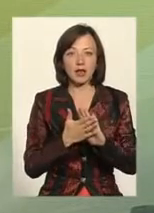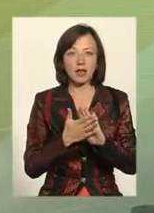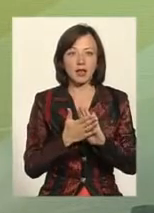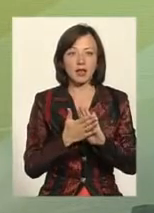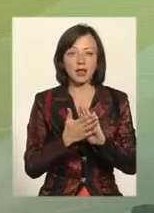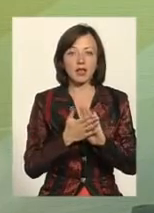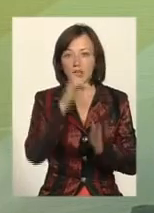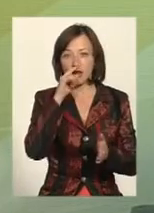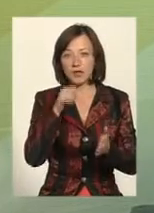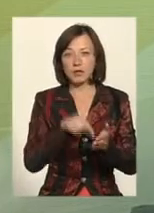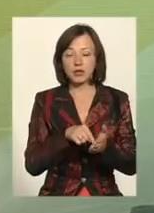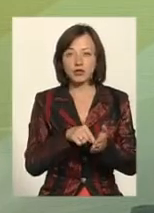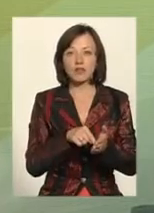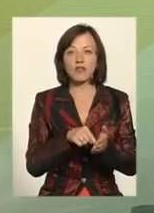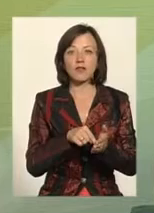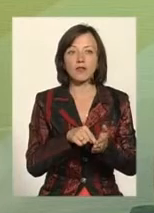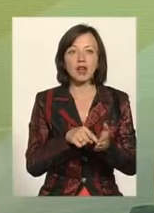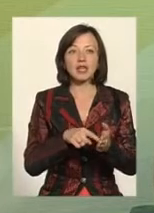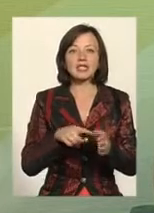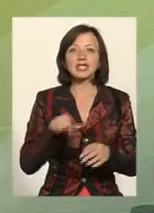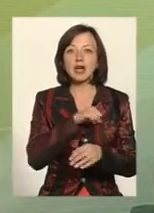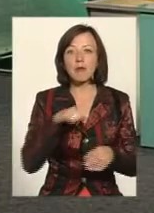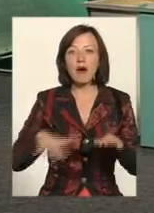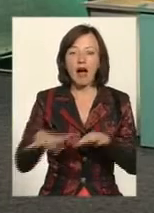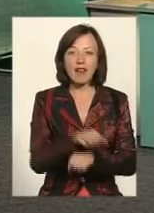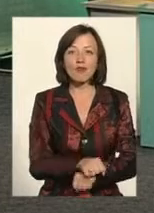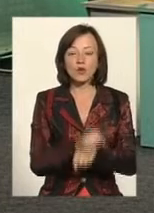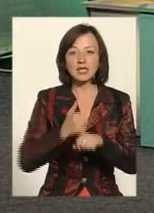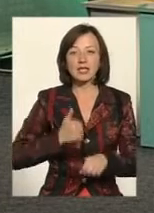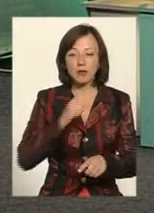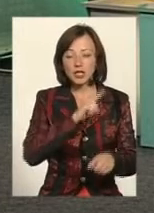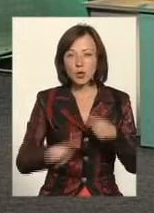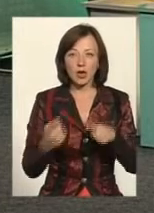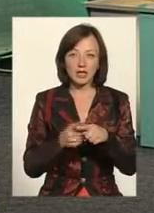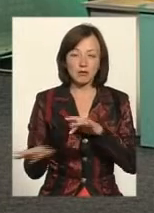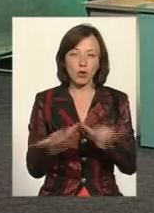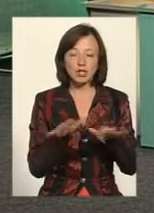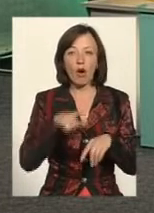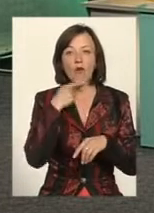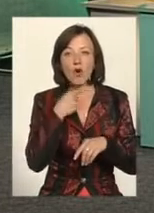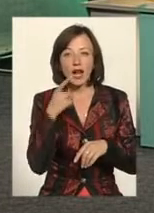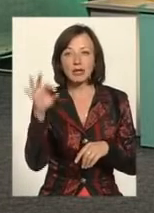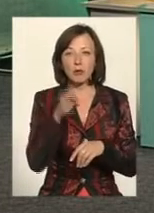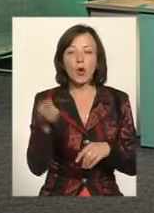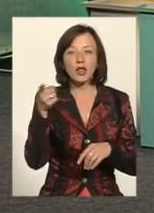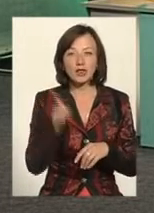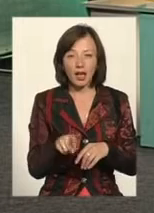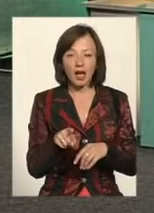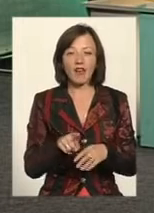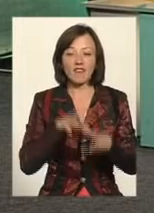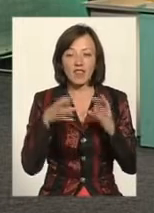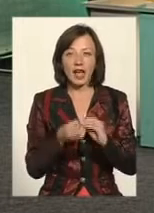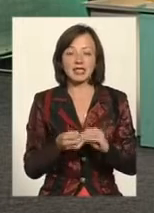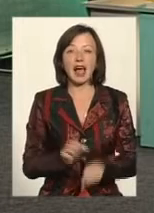вмішування, сама революція гідності привела до того, що просто процеси були прискорені, ці процеси. Тому говорити про те, що внаслідок